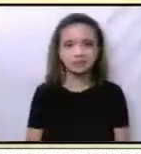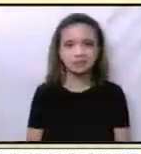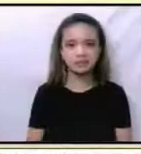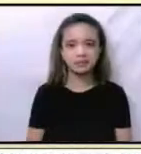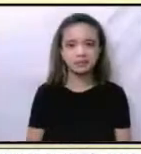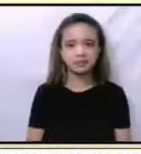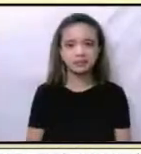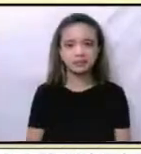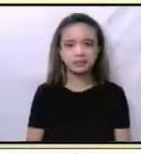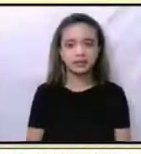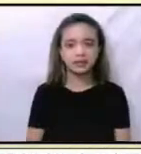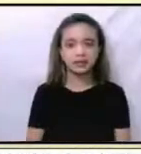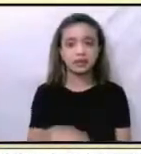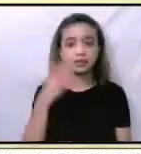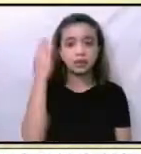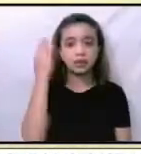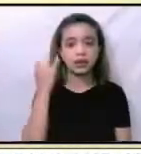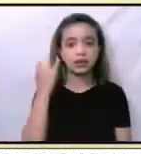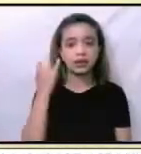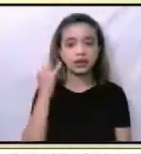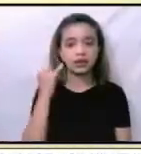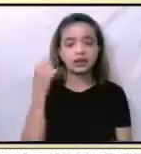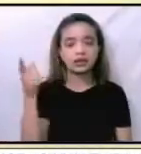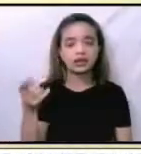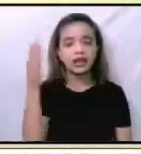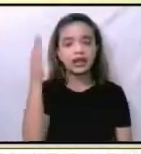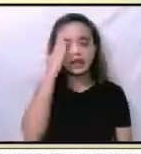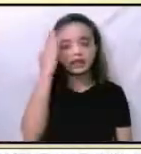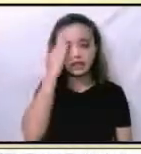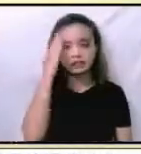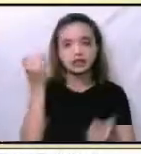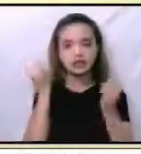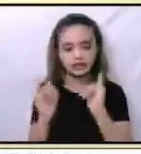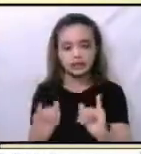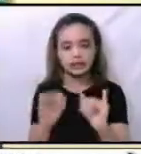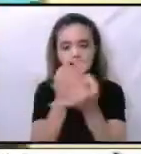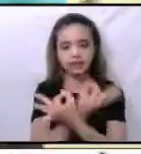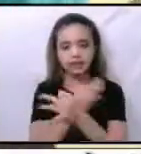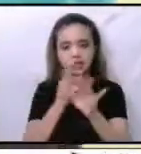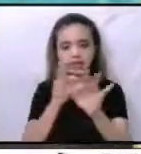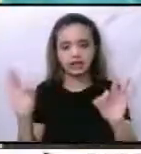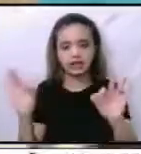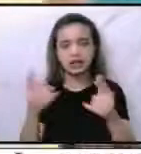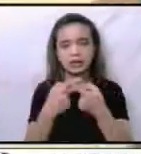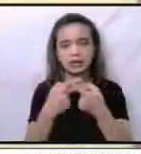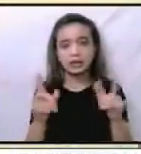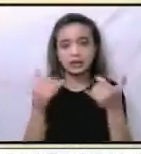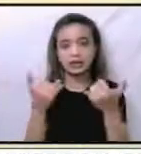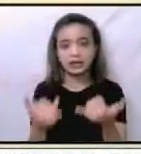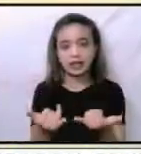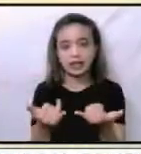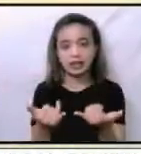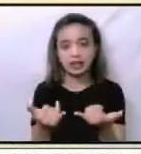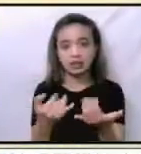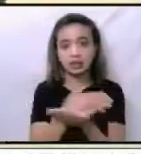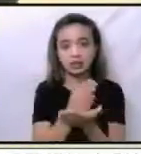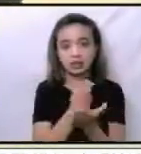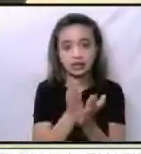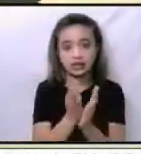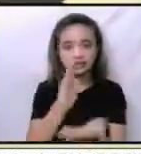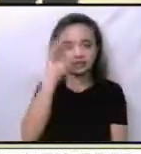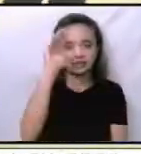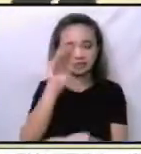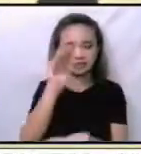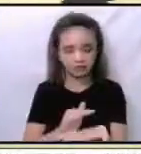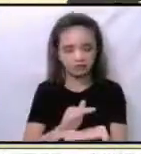mismong pera, dahil nga syempre alam nila ay libre, kaya ngayon mababawasan yung kanilang inalat na budget. May nakausap din tayo ilang